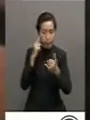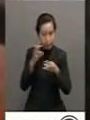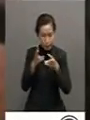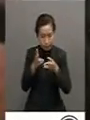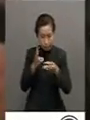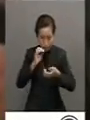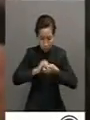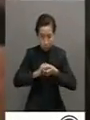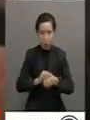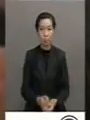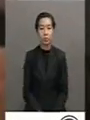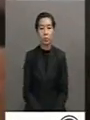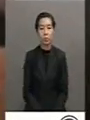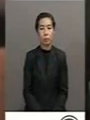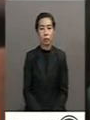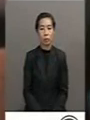ออกร่วมกันครับ